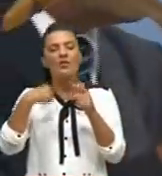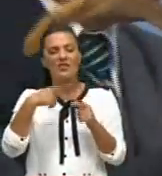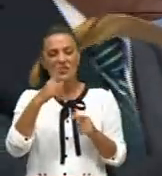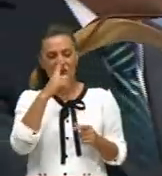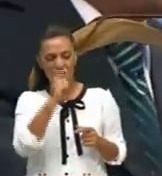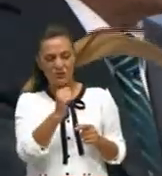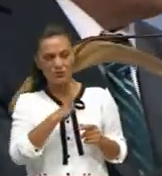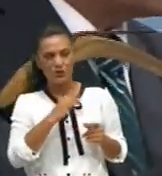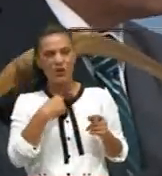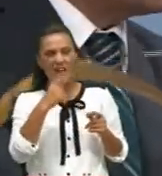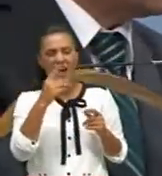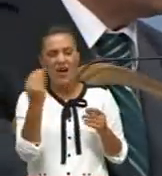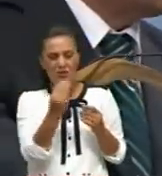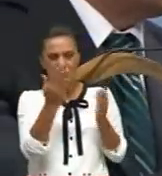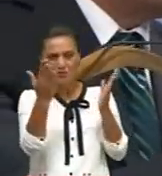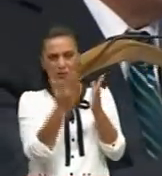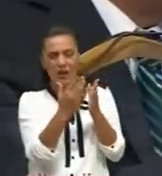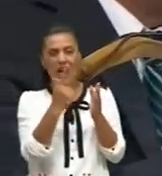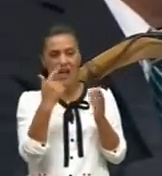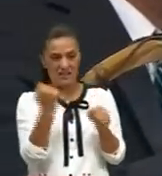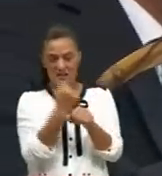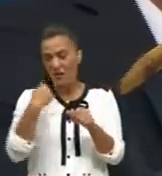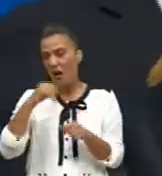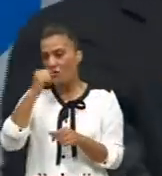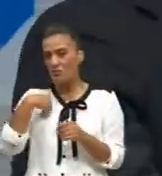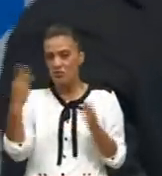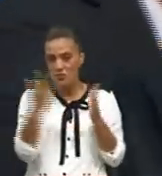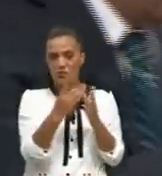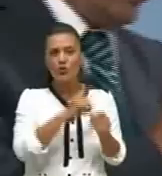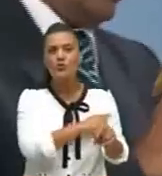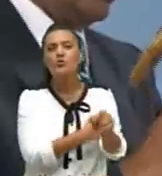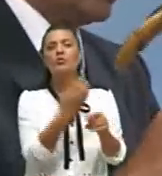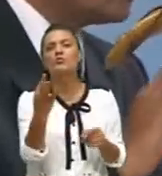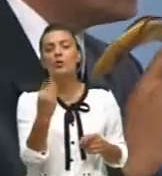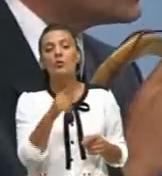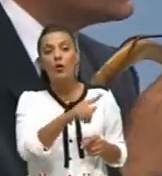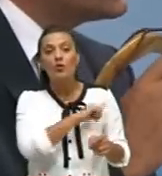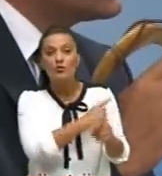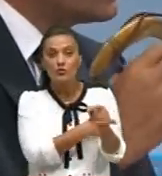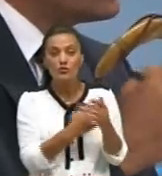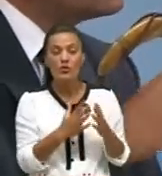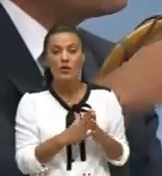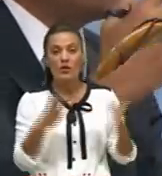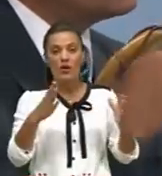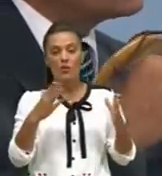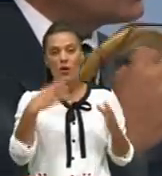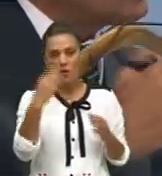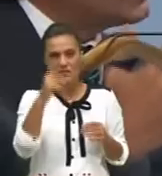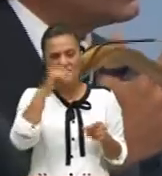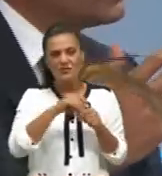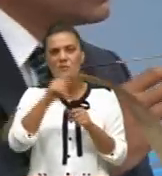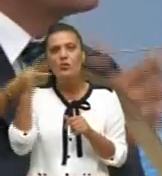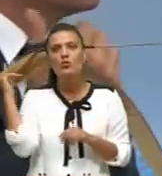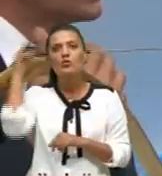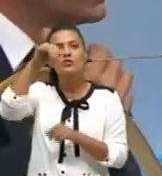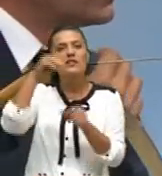Küçülttük. Ahşap küçülünce gücü azalır. Hı hı. O zaman bunu gücünü artırmamız için kompozit kavram. Şu andaki uçak